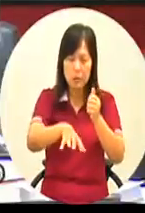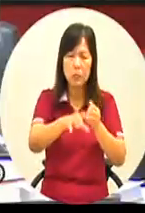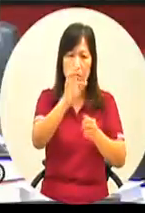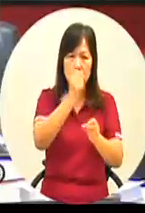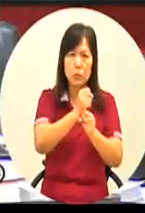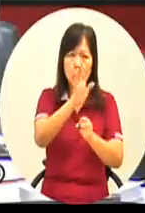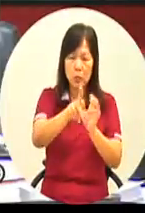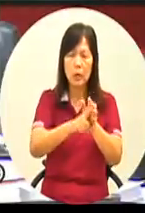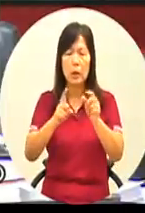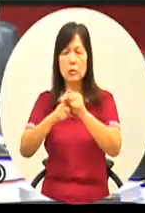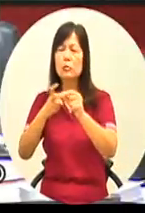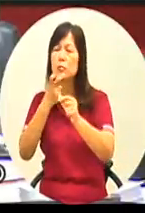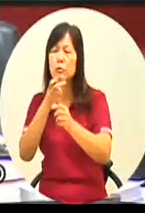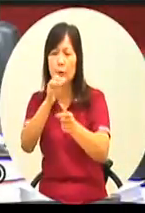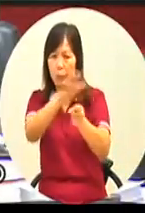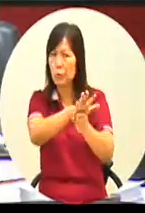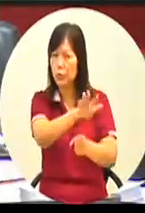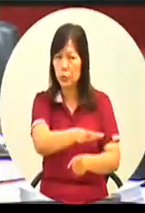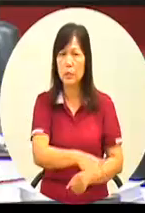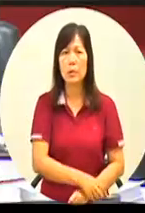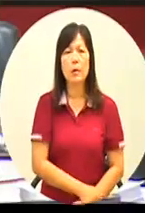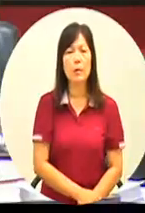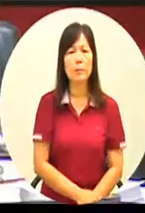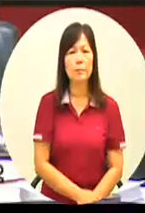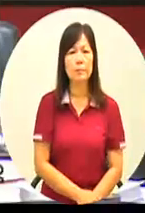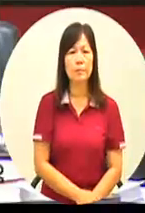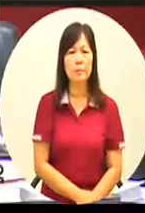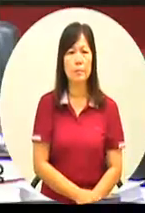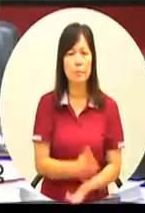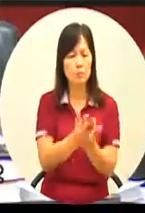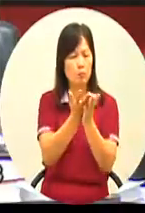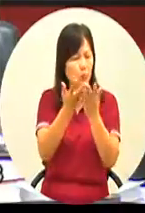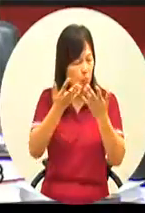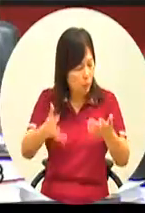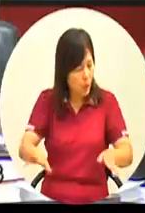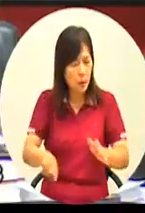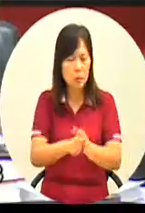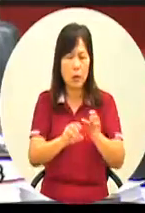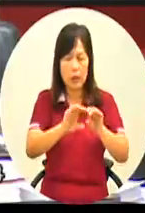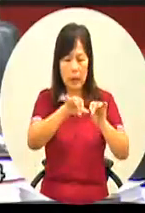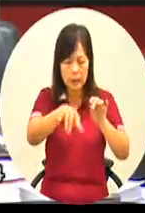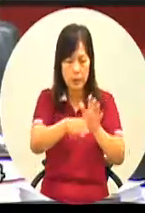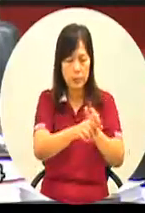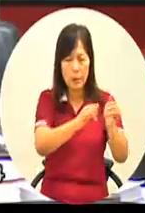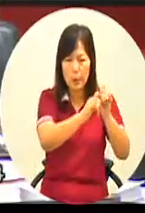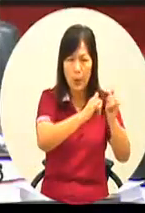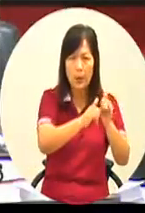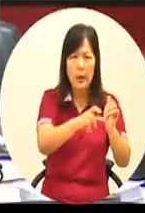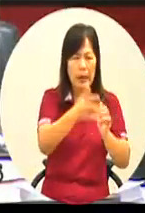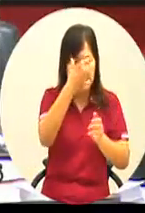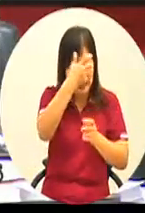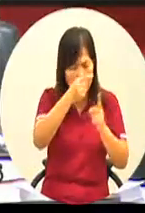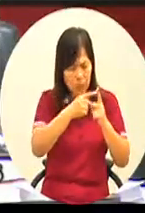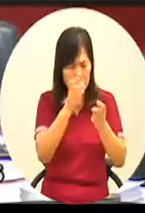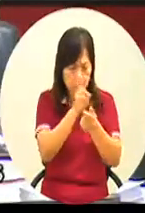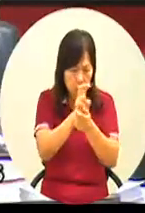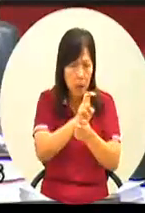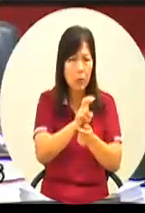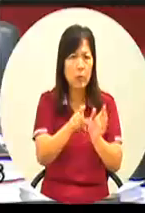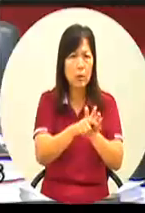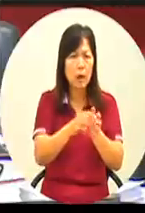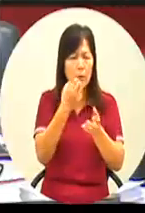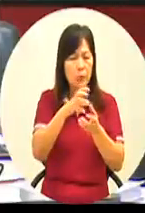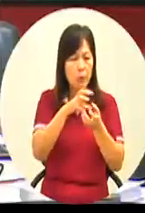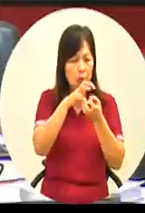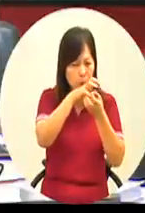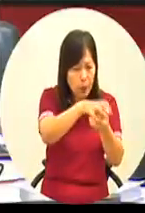补助啊，哈，有很多包括地方的老百姓老人家的照顾，要送餐